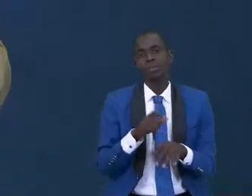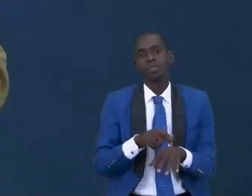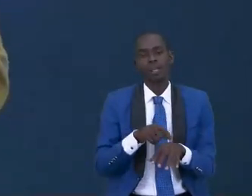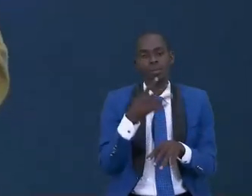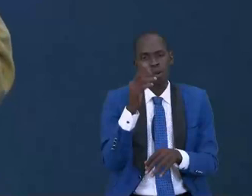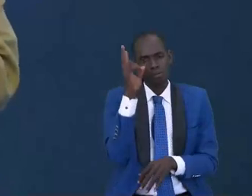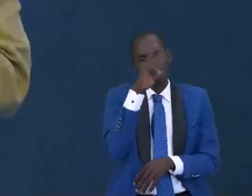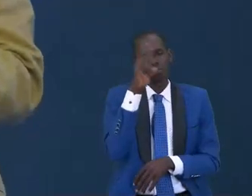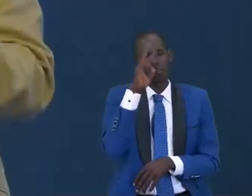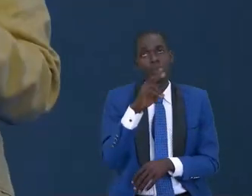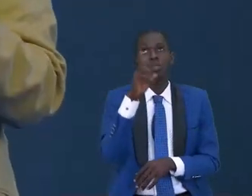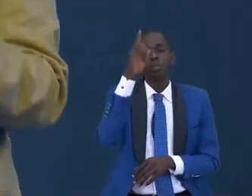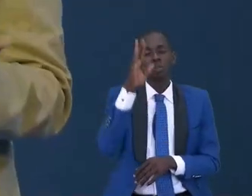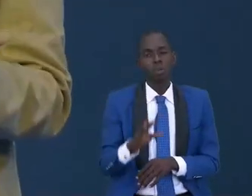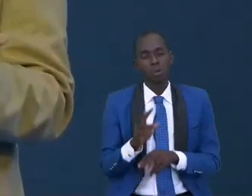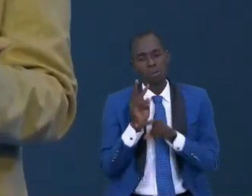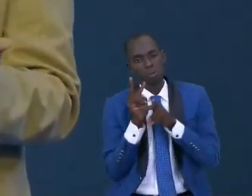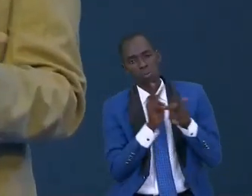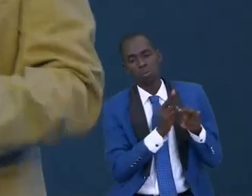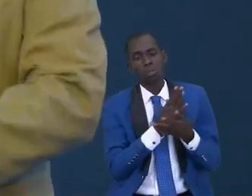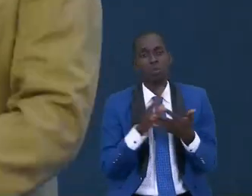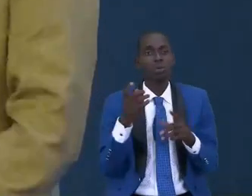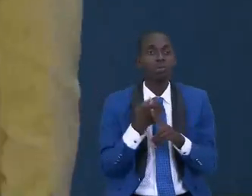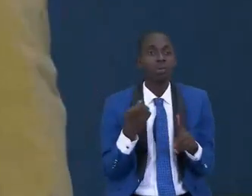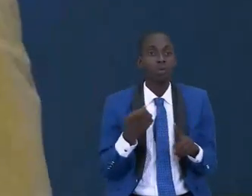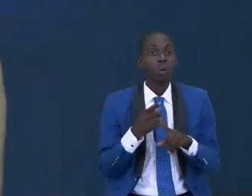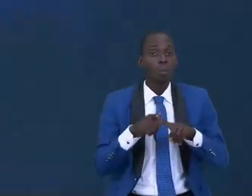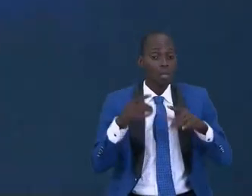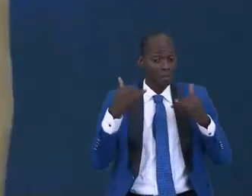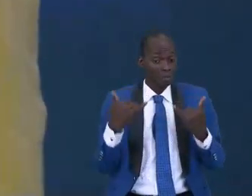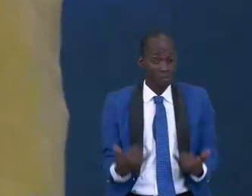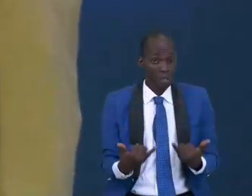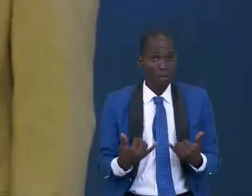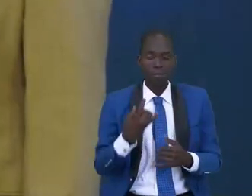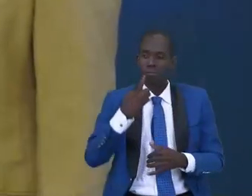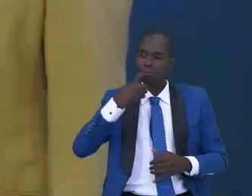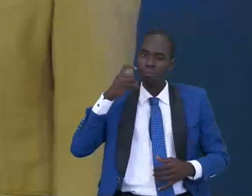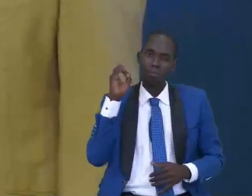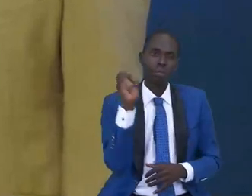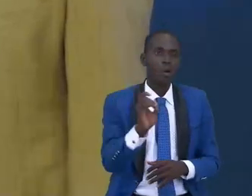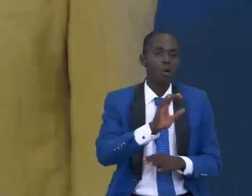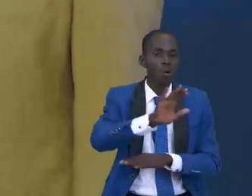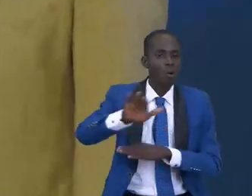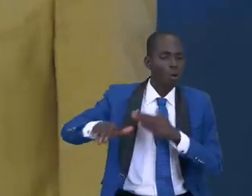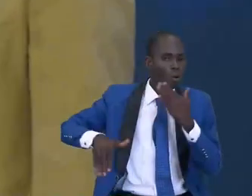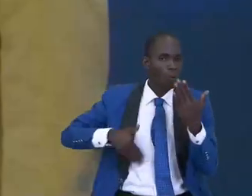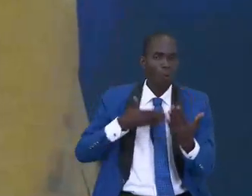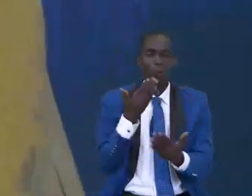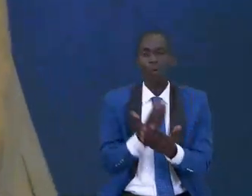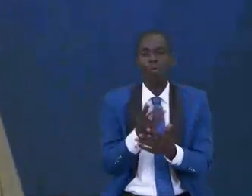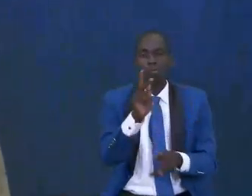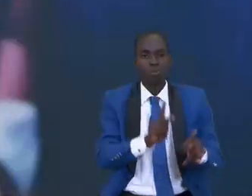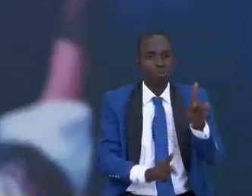dans l'ignorance. Dieu, sans tenir compte des temps d'ignorance, annonce maintenant à tous